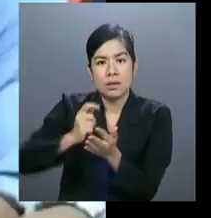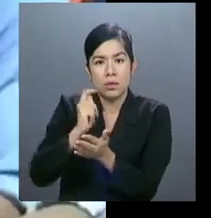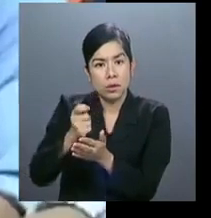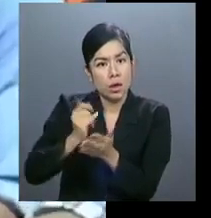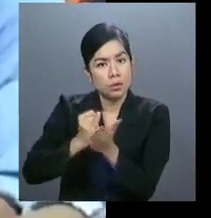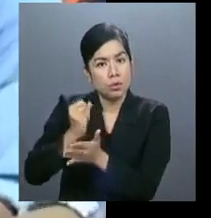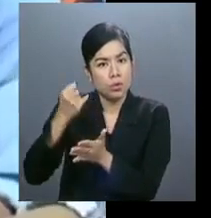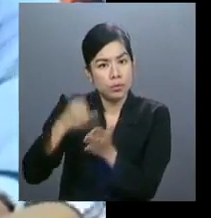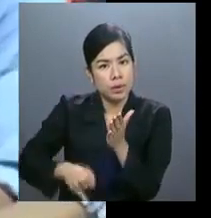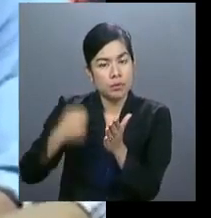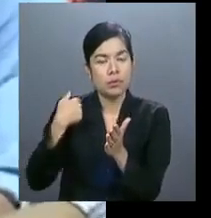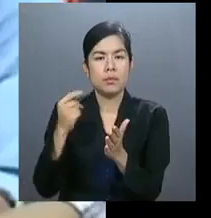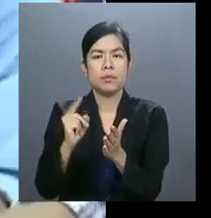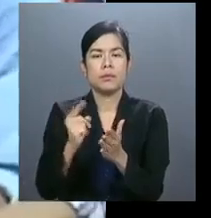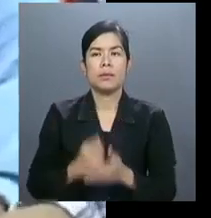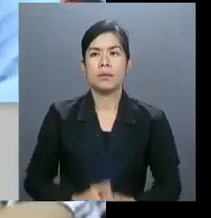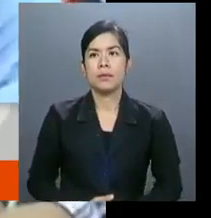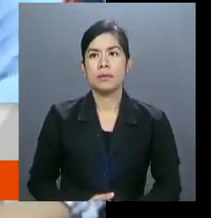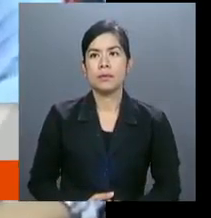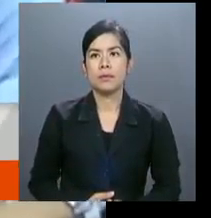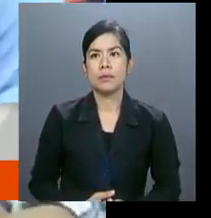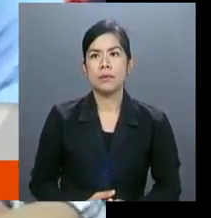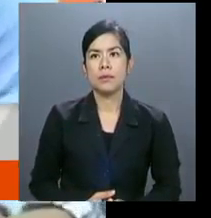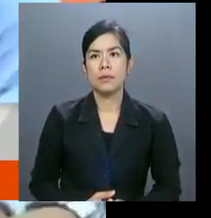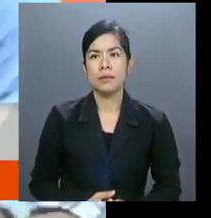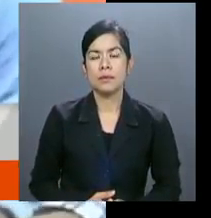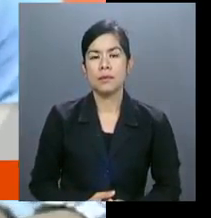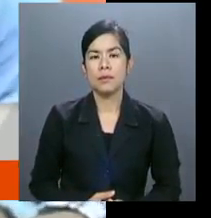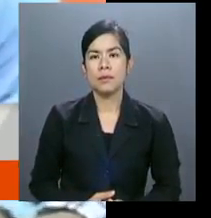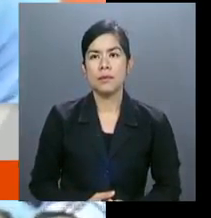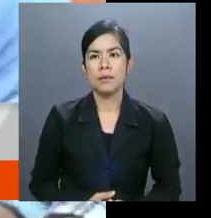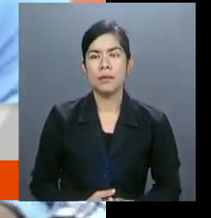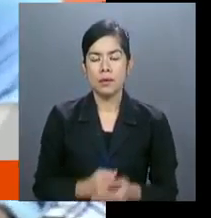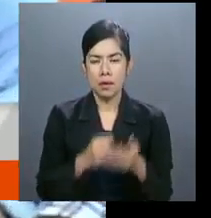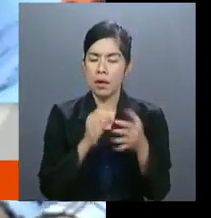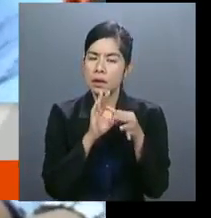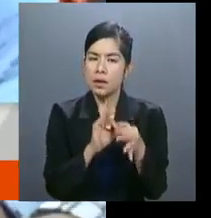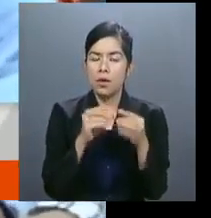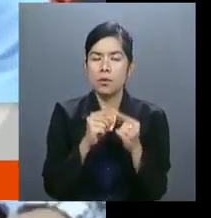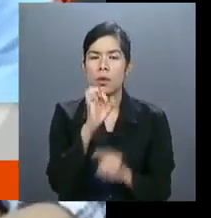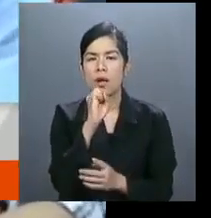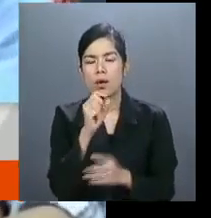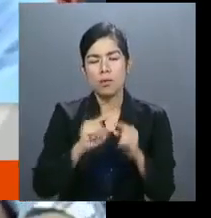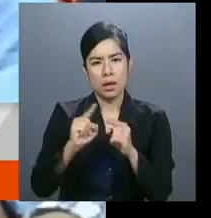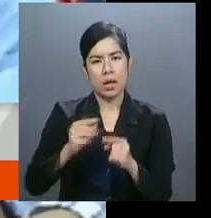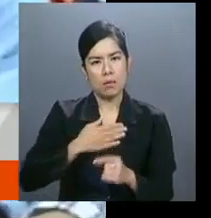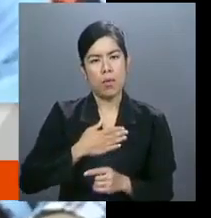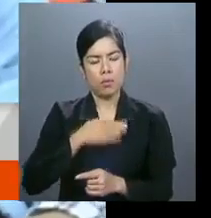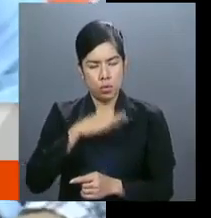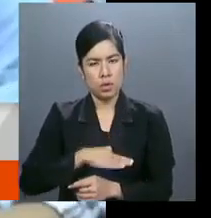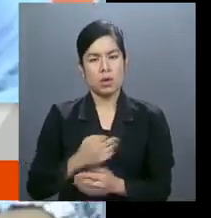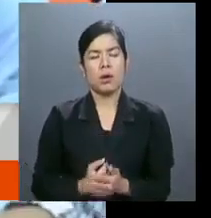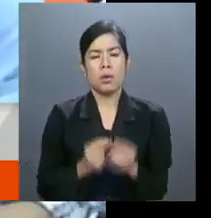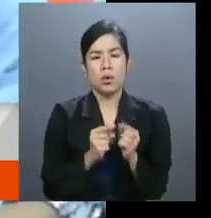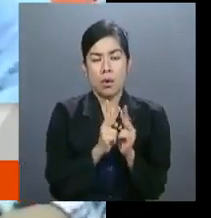่ผมเชื่อว่าทุกสถาบันหรืออะไรก็แล้วแต่ที่มีการสอบเนี่ยเขาก็มีความเข้มงวดอยู่แล้วนะครับถ้าไม่เข้มงวดเขาจับไม่ได้หรอกแต่คนส